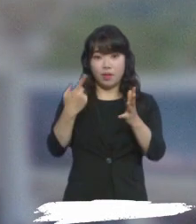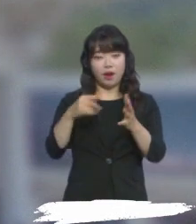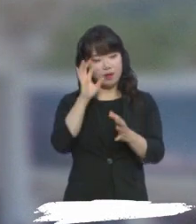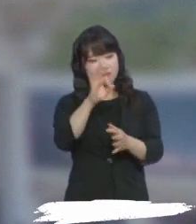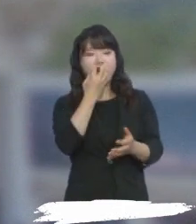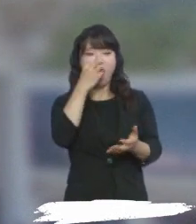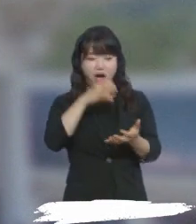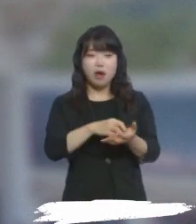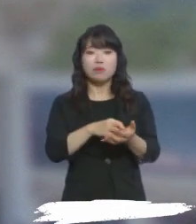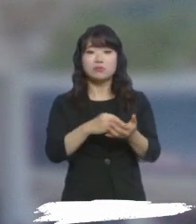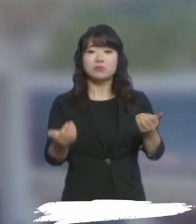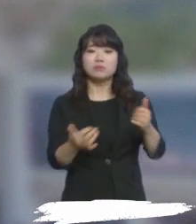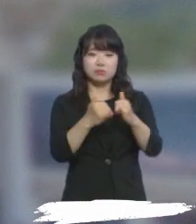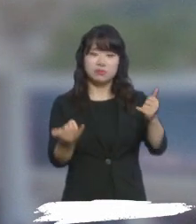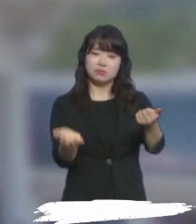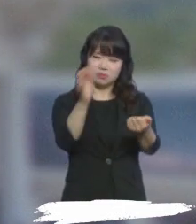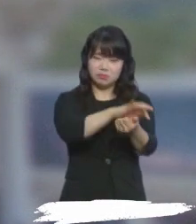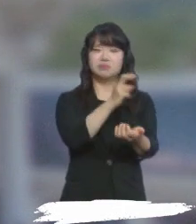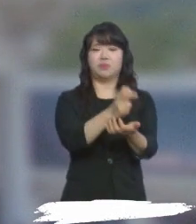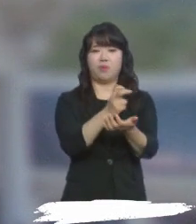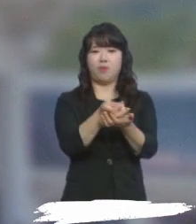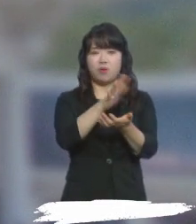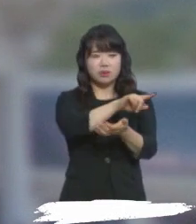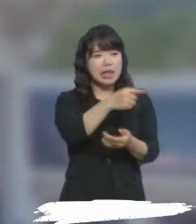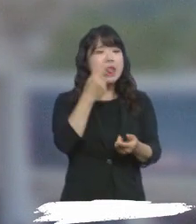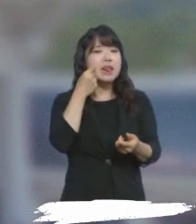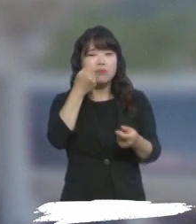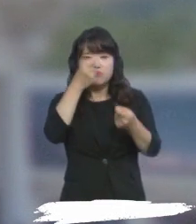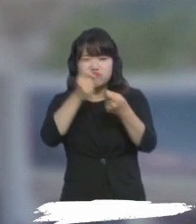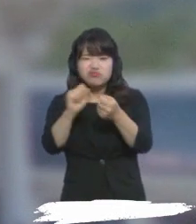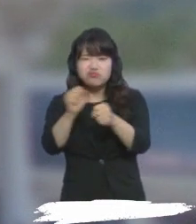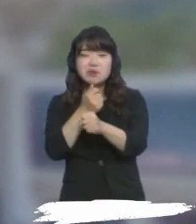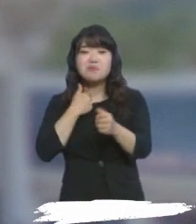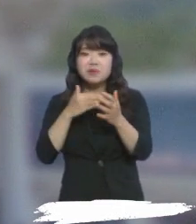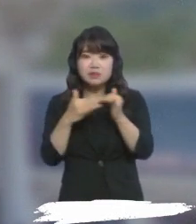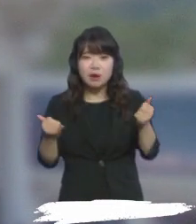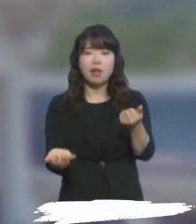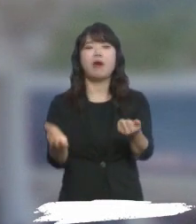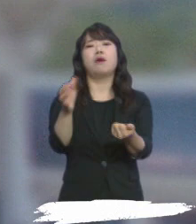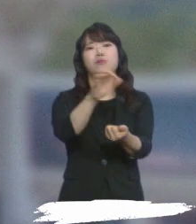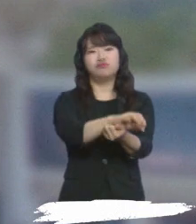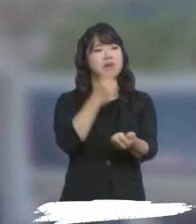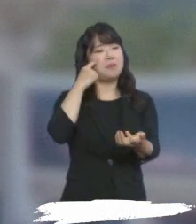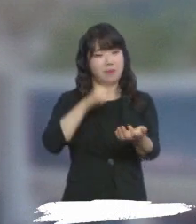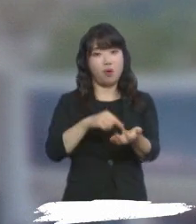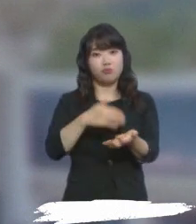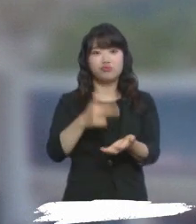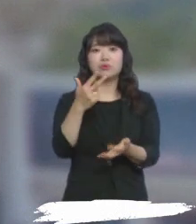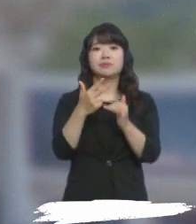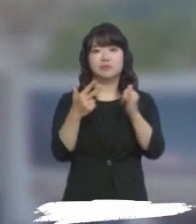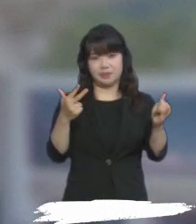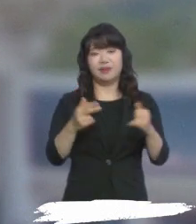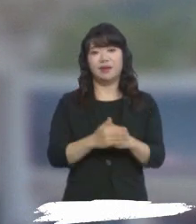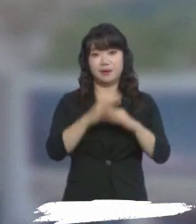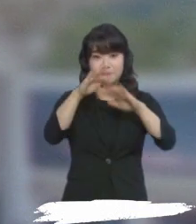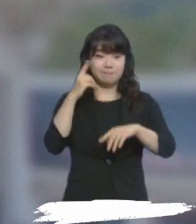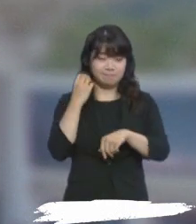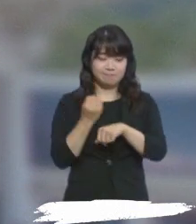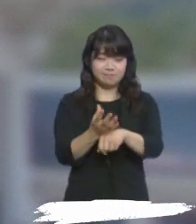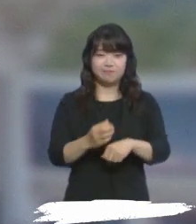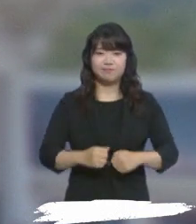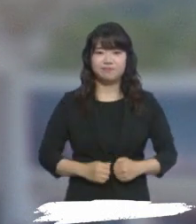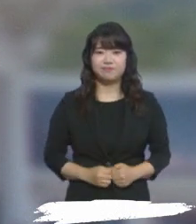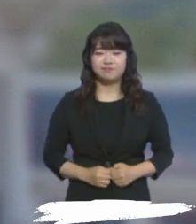친일파 11명이 독립지사들과 함께 안장돼 있습니다. 서울 현충원에만 7명이 잠들어 있는데요. 앵커